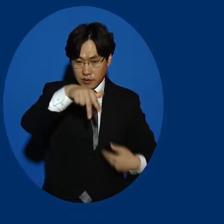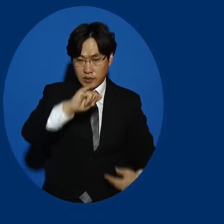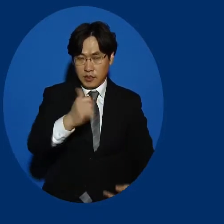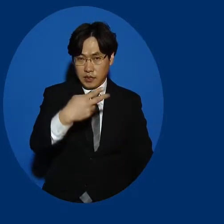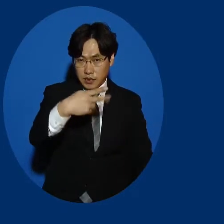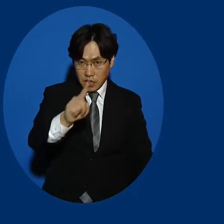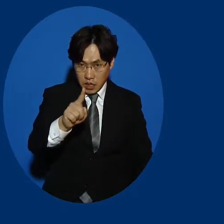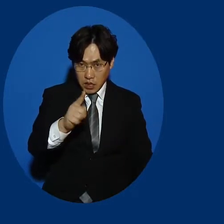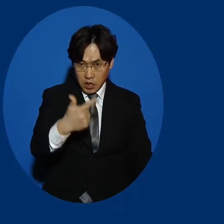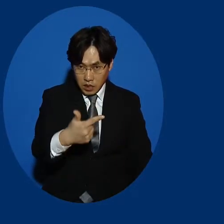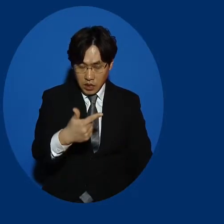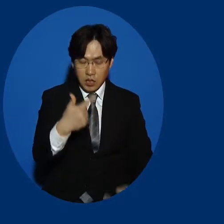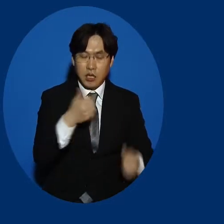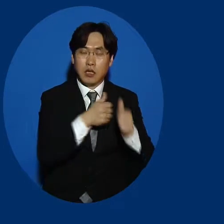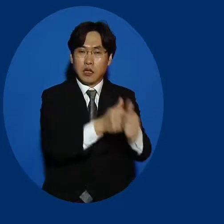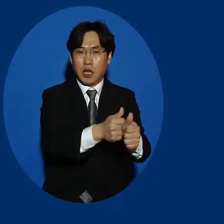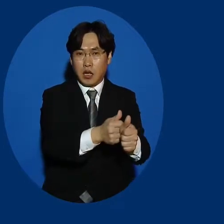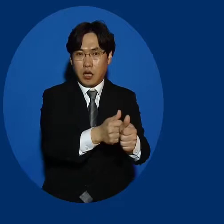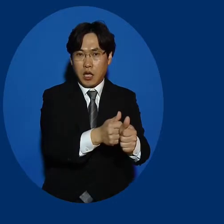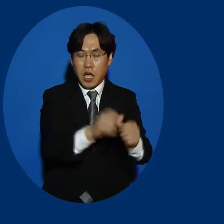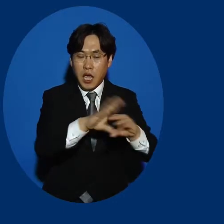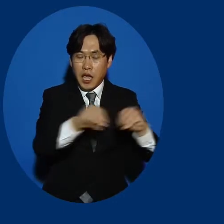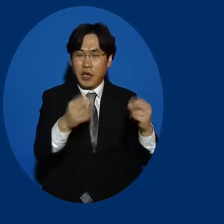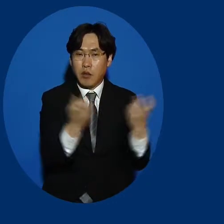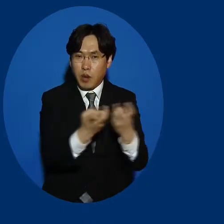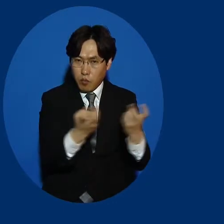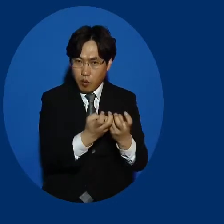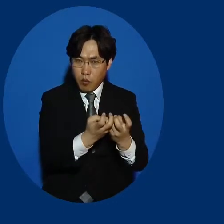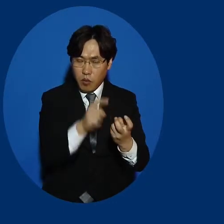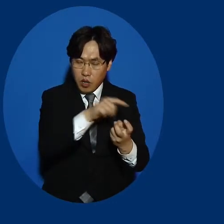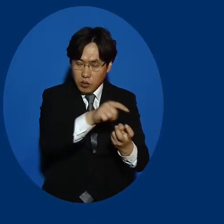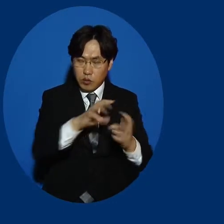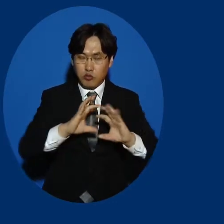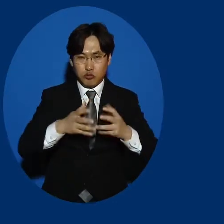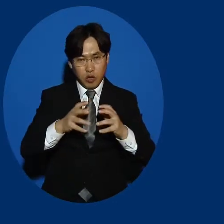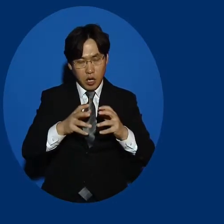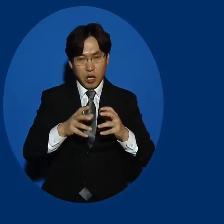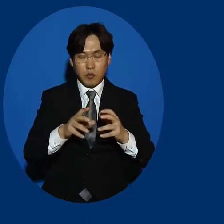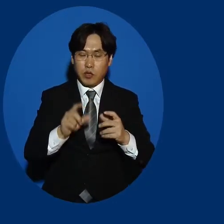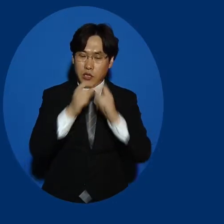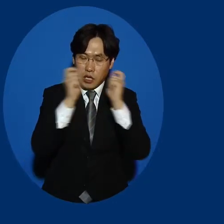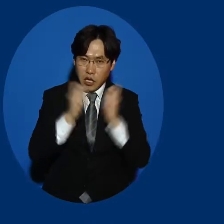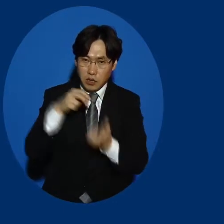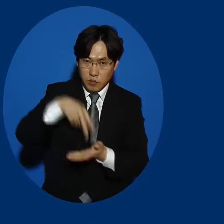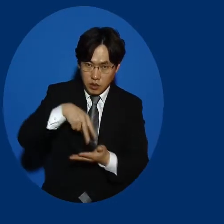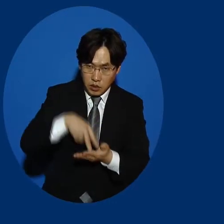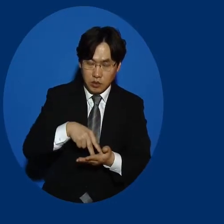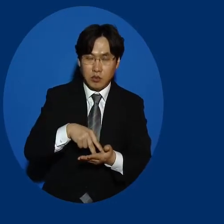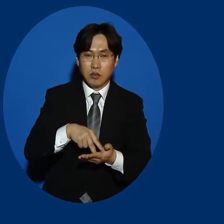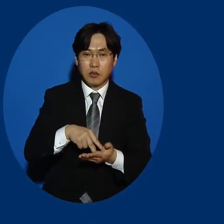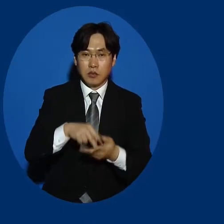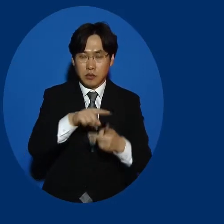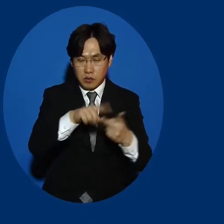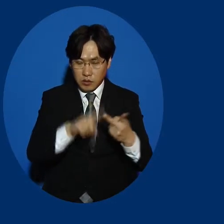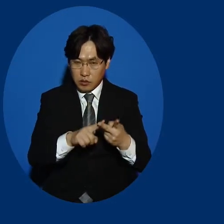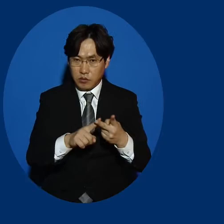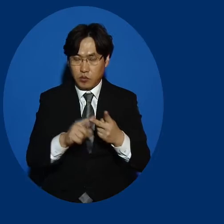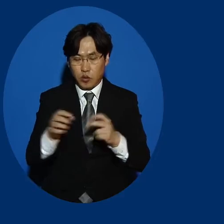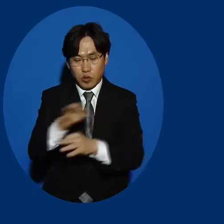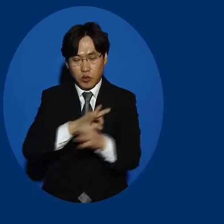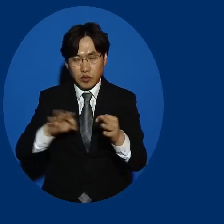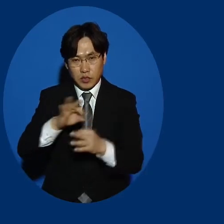처방 그리고 그 처방에 따른 국가적 차원이든 또 개인적 차원이든 경제적